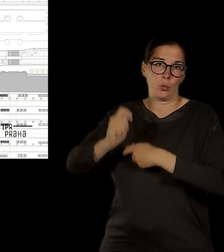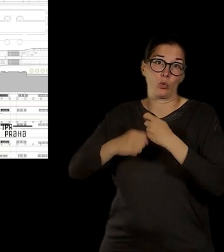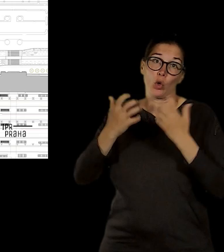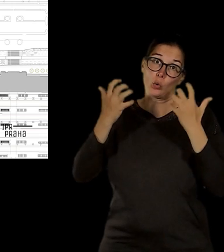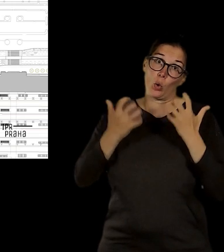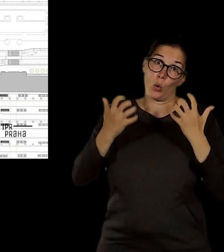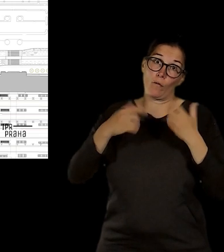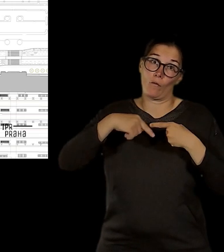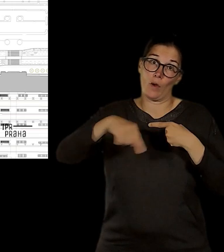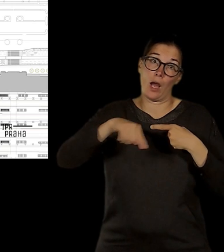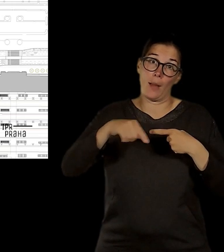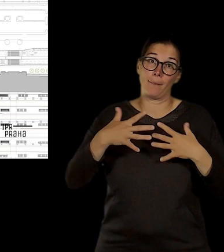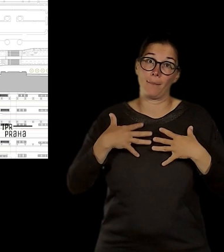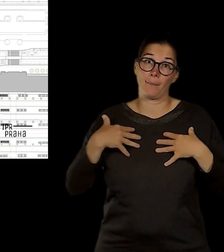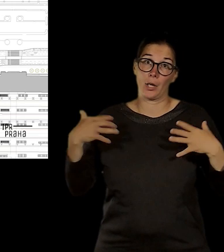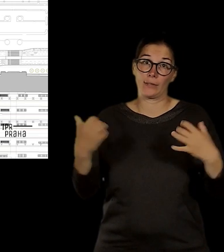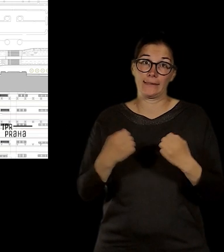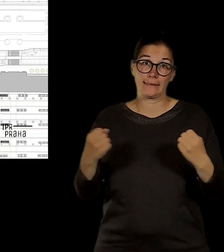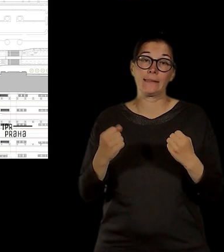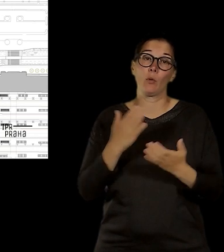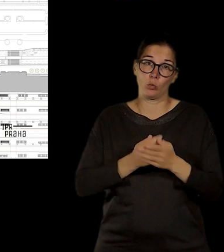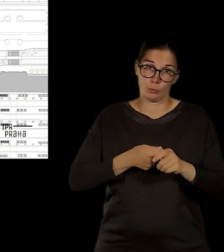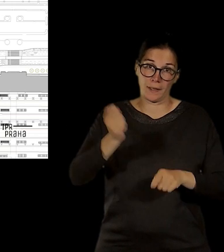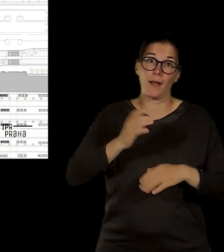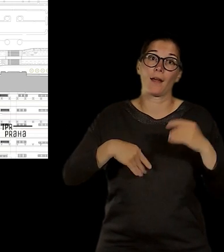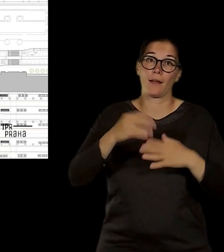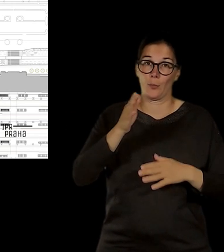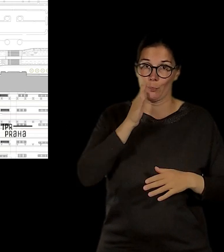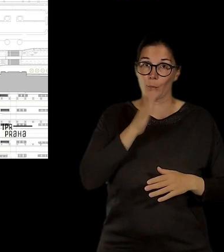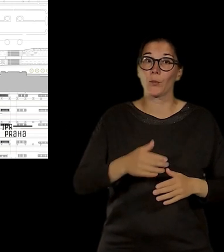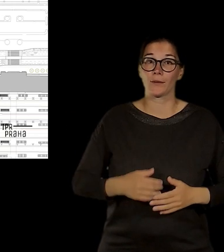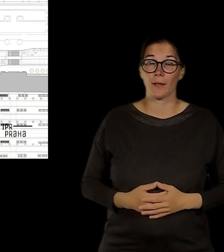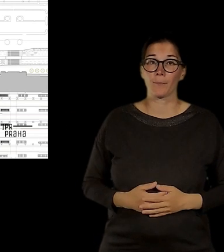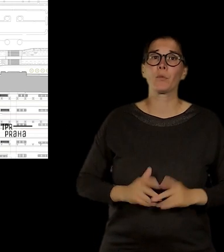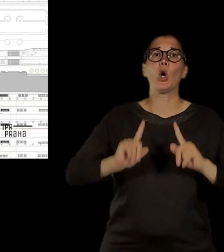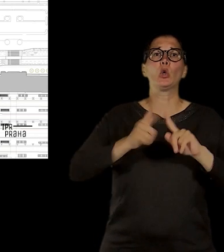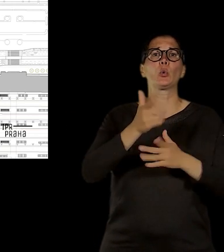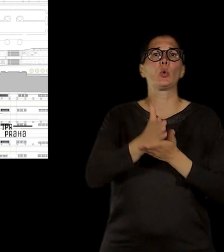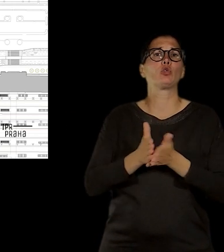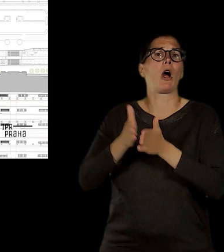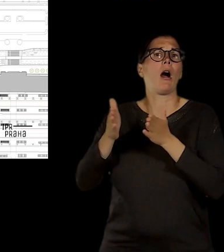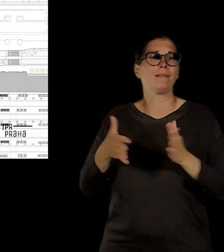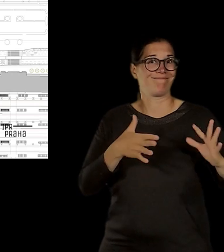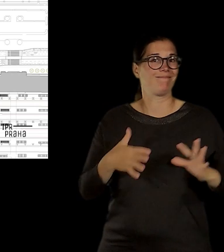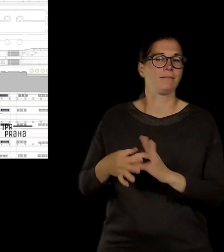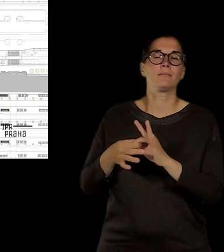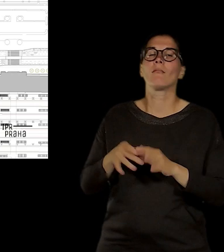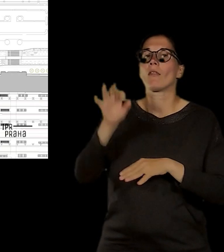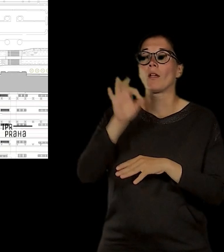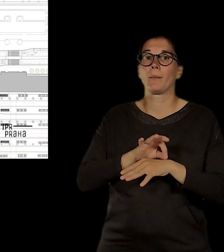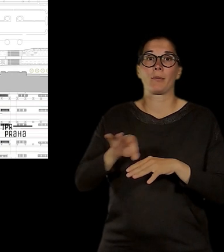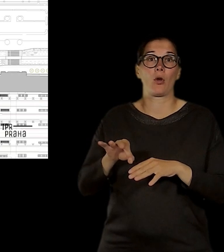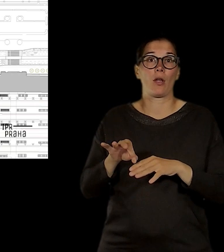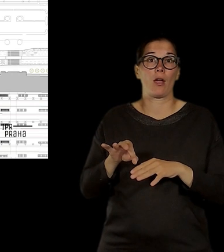třeba na podzim mělo začít realizovat. Tím dalším korálkem je navazující projekt